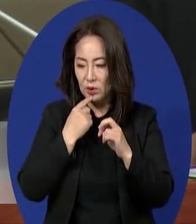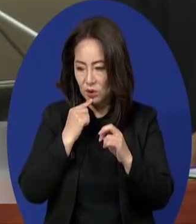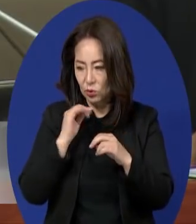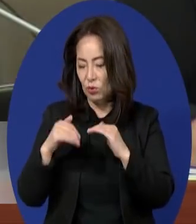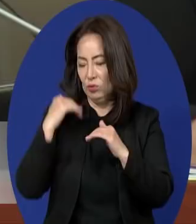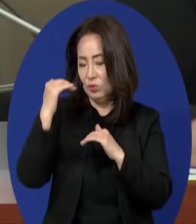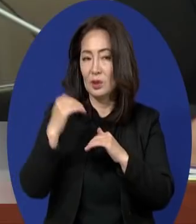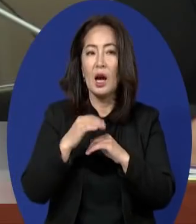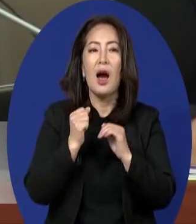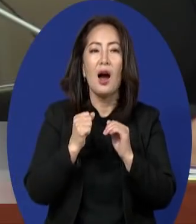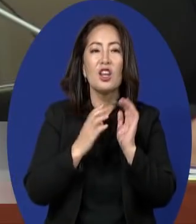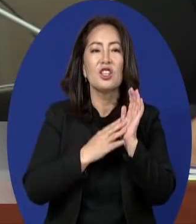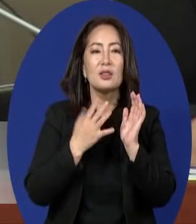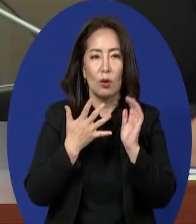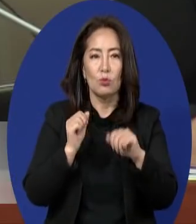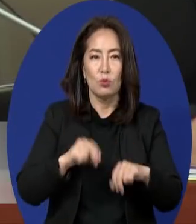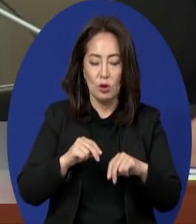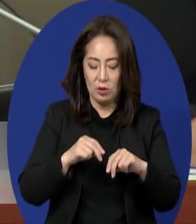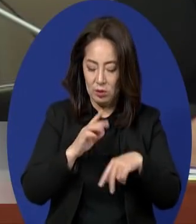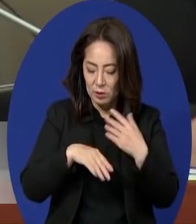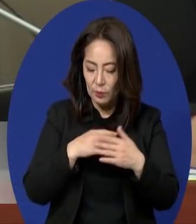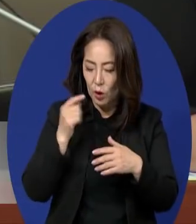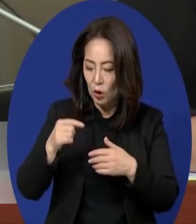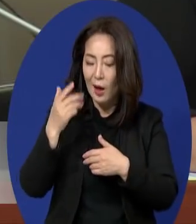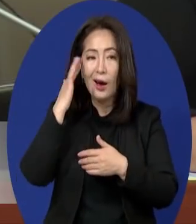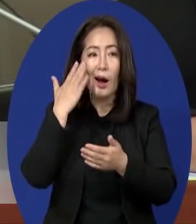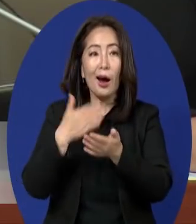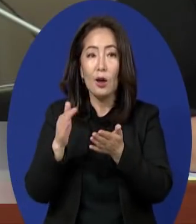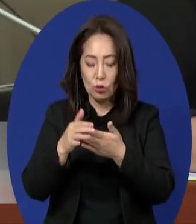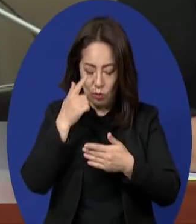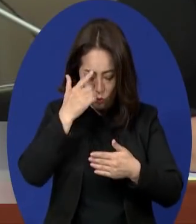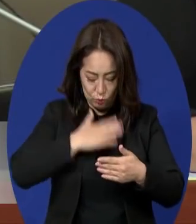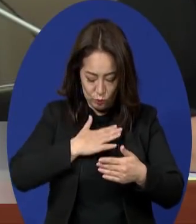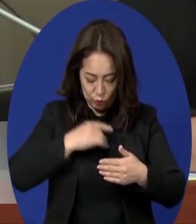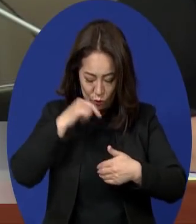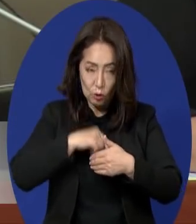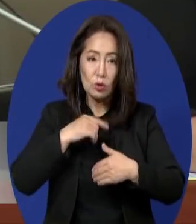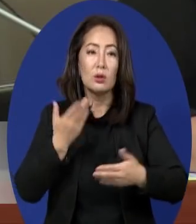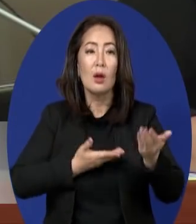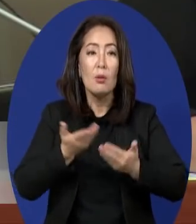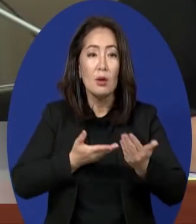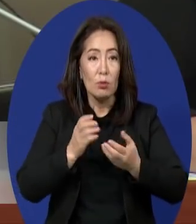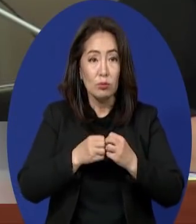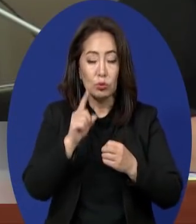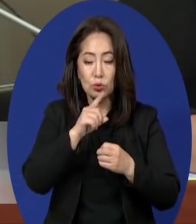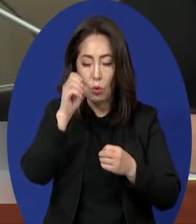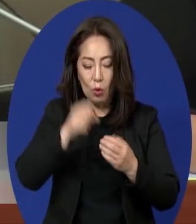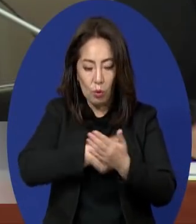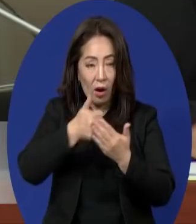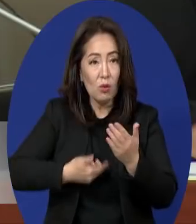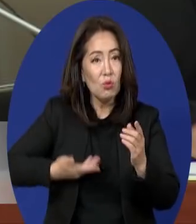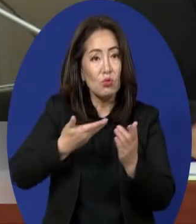байсан. За экспортод бол одоогоор бүтээгдэхүүн гарга нэг тооцоол байхгүй. Бид өөрсдийнхөө бас зах зээлийн 100% хангах чадахгүй